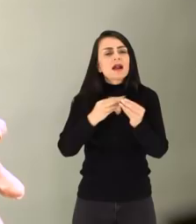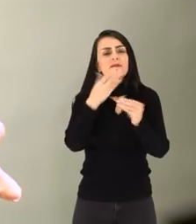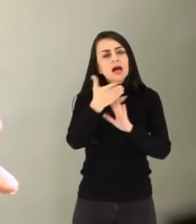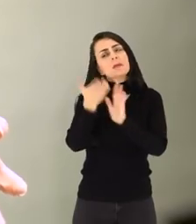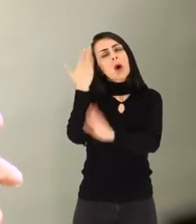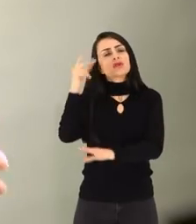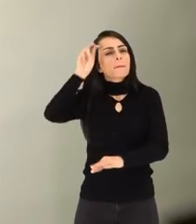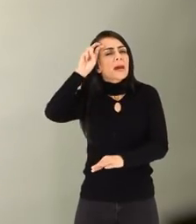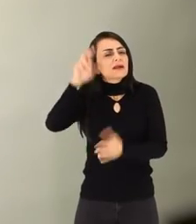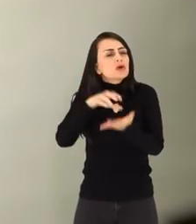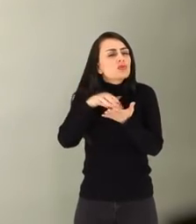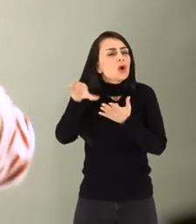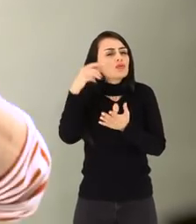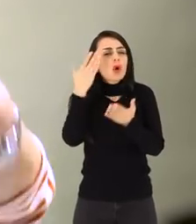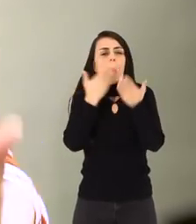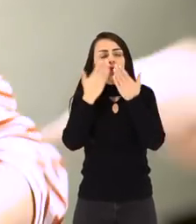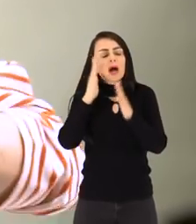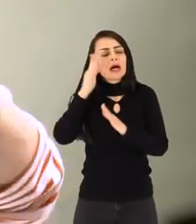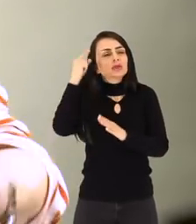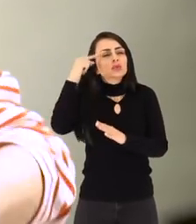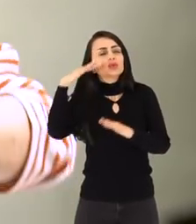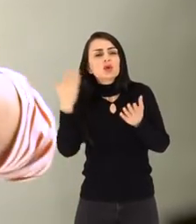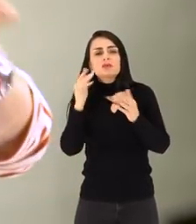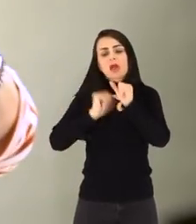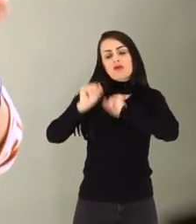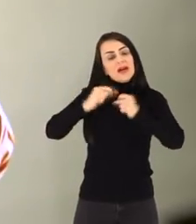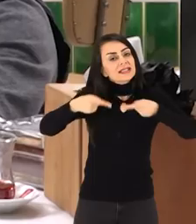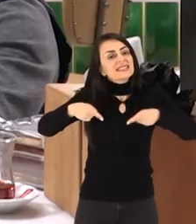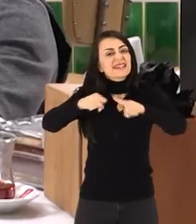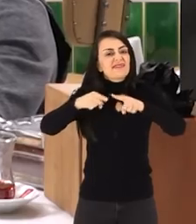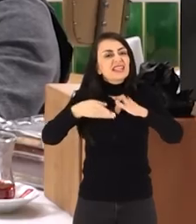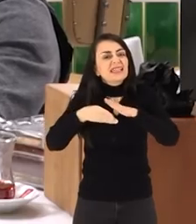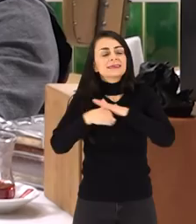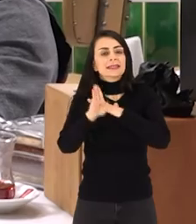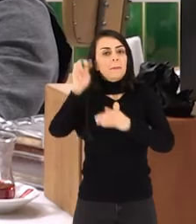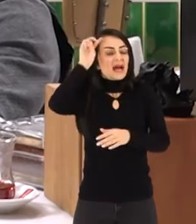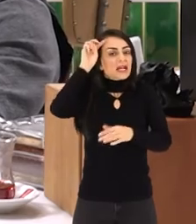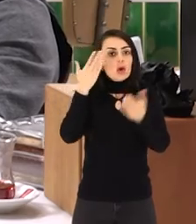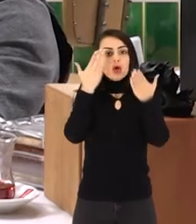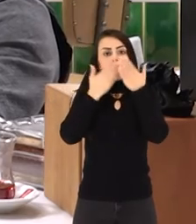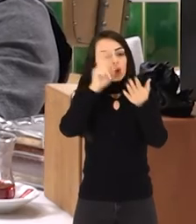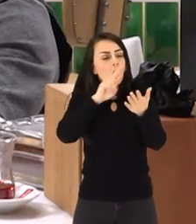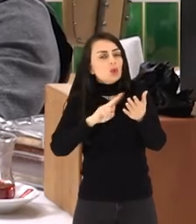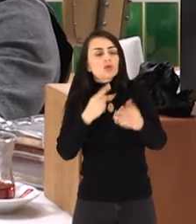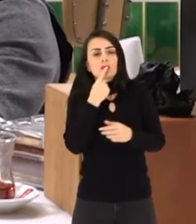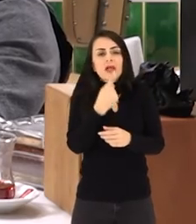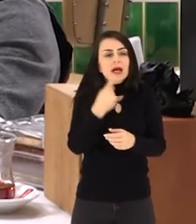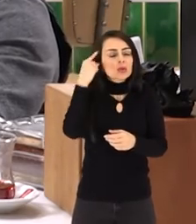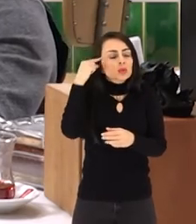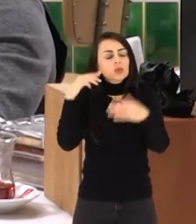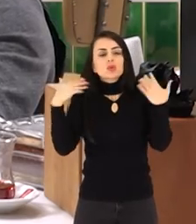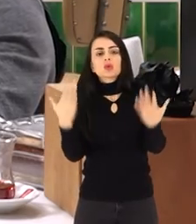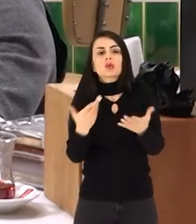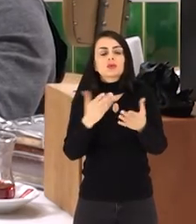psikoloji düşünüyordum ama yani. İşte hani girelim üniversite sınavına falan psikoloji okuyayım. Psikoloji okusaydım ne faydalı görürdük biz ya.